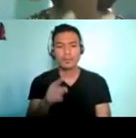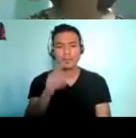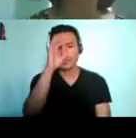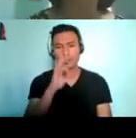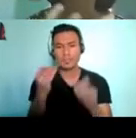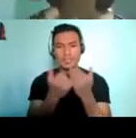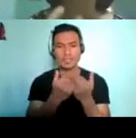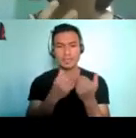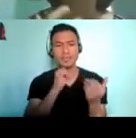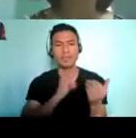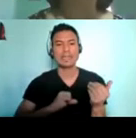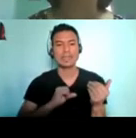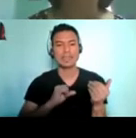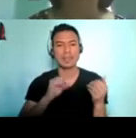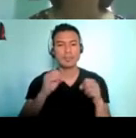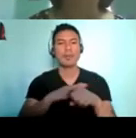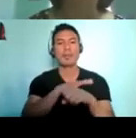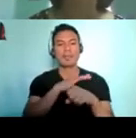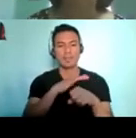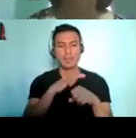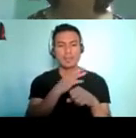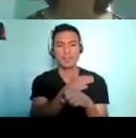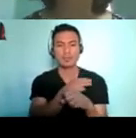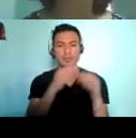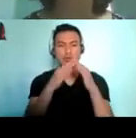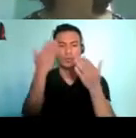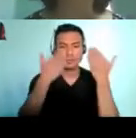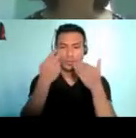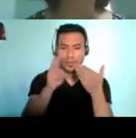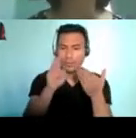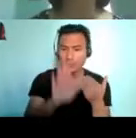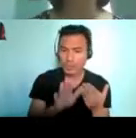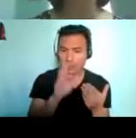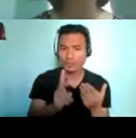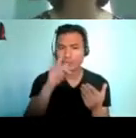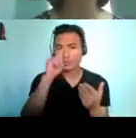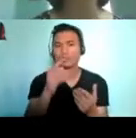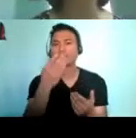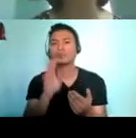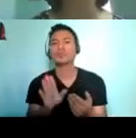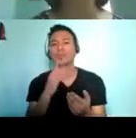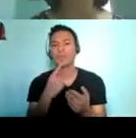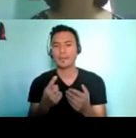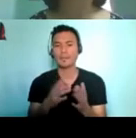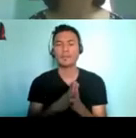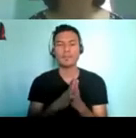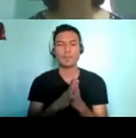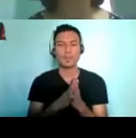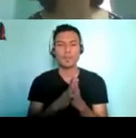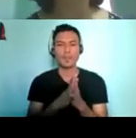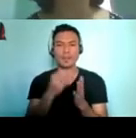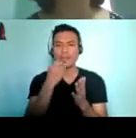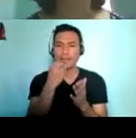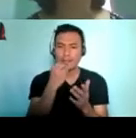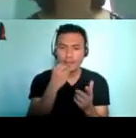गरेर पीडित प्रभावितको जसलाई चाहिँ घरेलु हिंसा भएको छ उसलाई चाहिँ कस्तो कस्तो हुन्छ त भन्दाखेरि एकदमै ऊ